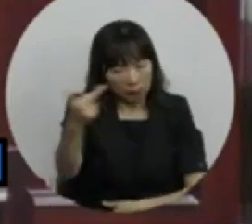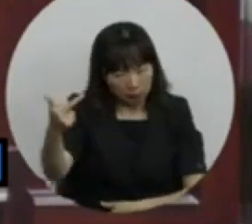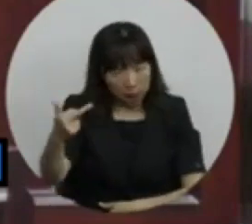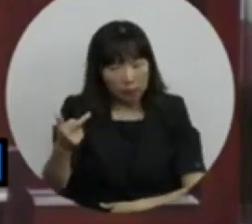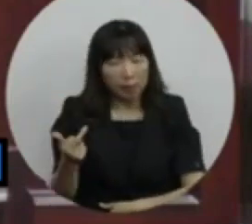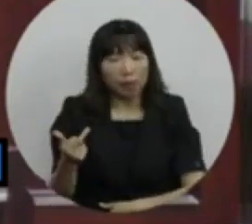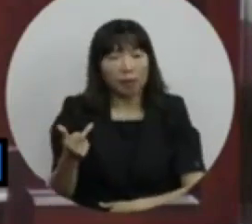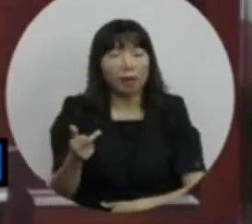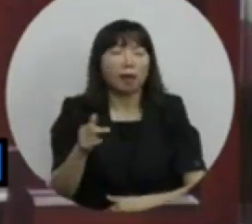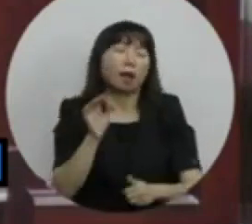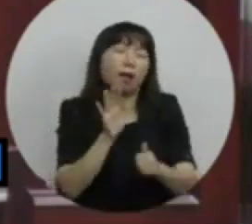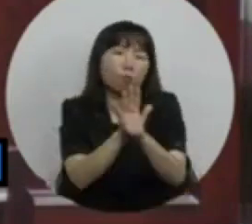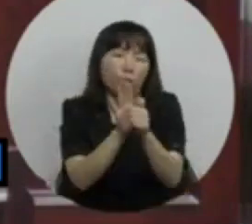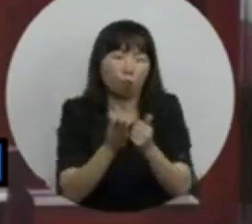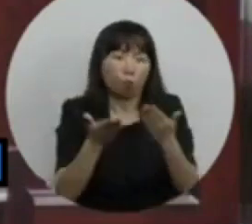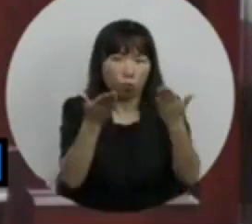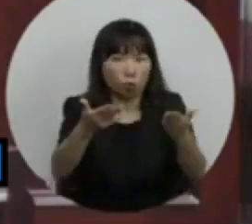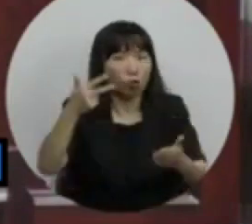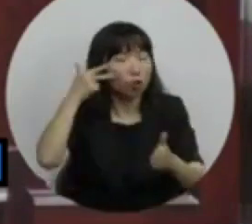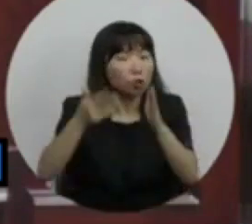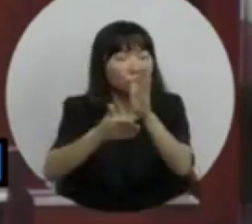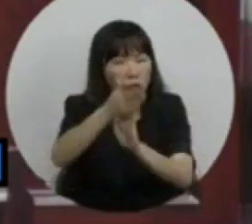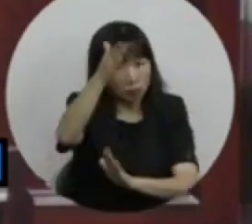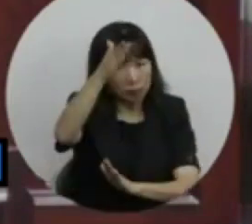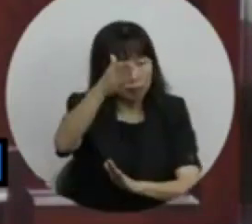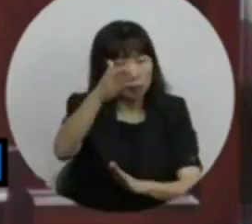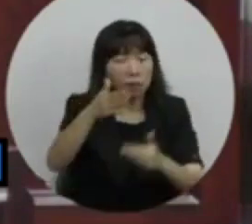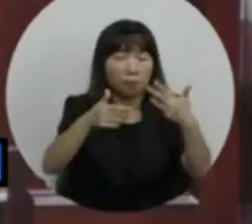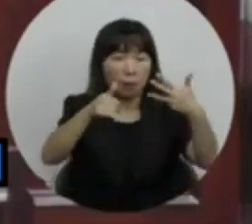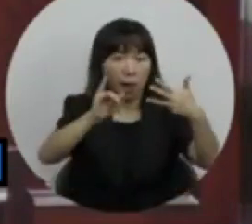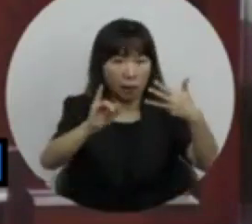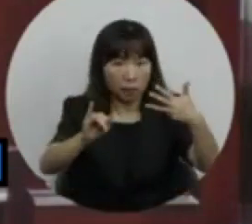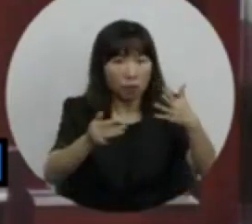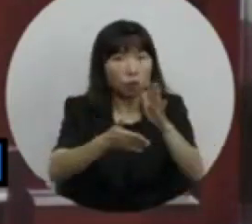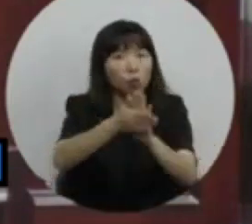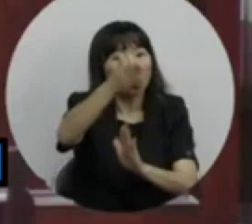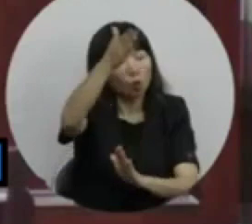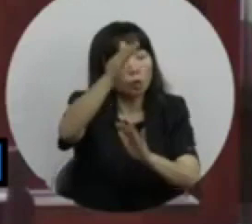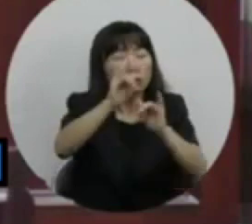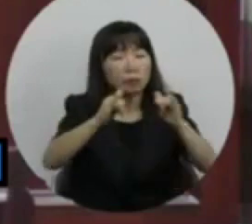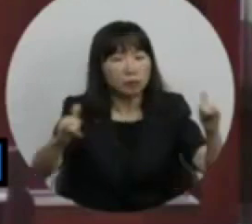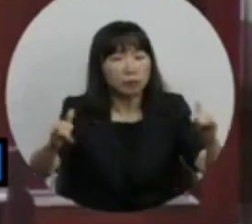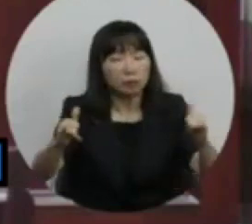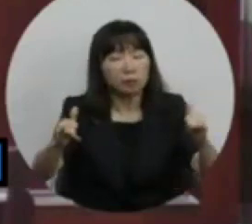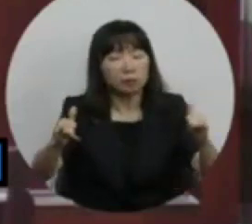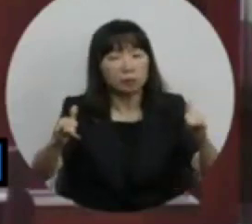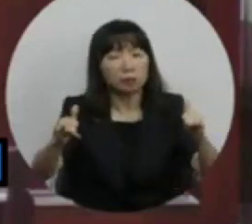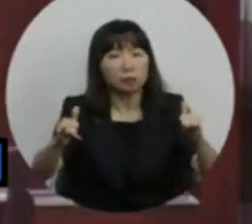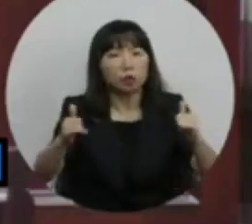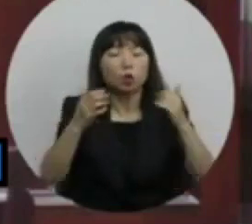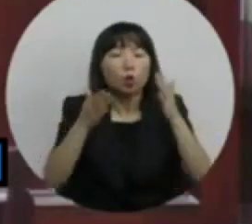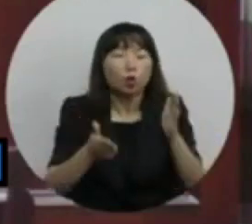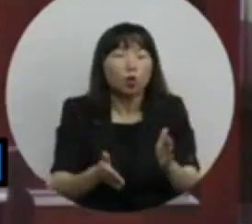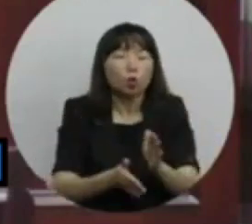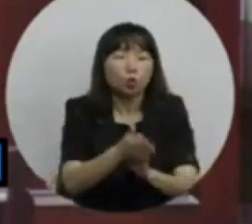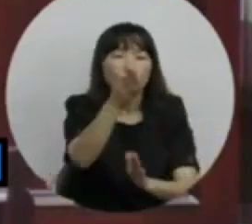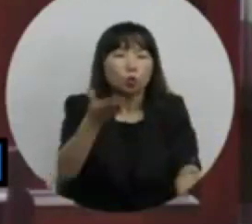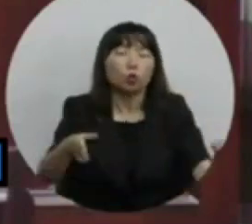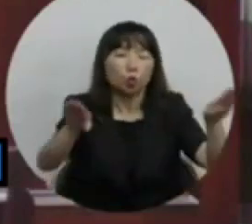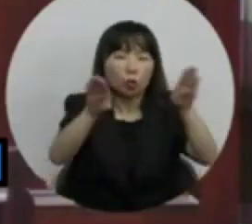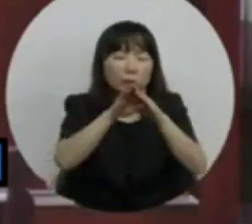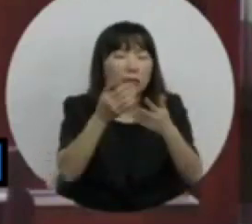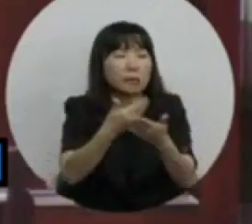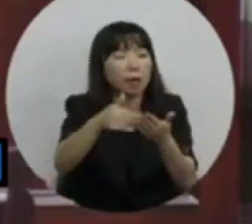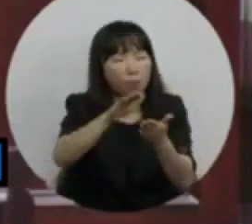것입니다. 우리 시는 민선 8기 들어 도시발전에 초석을 다지는 도시개발사업을 빠르게